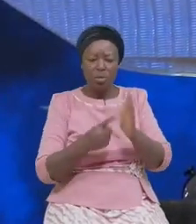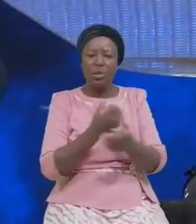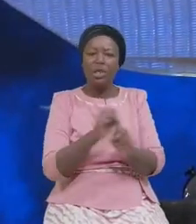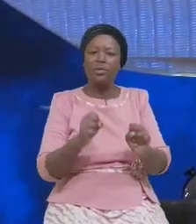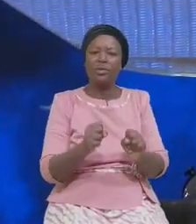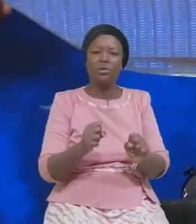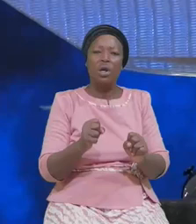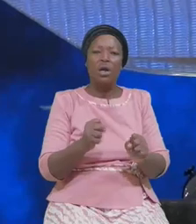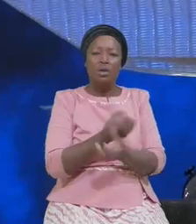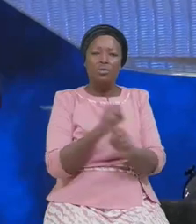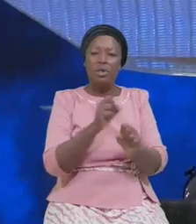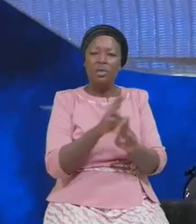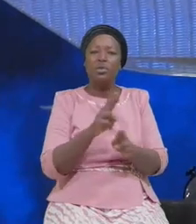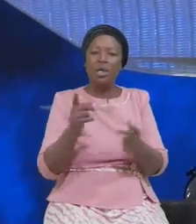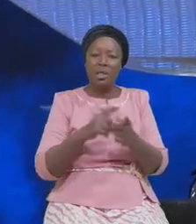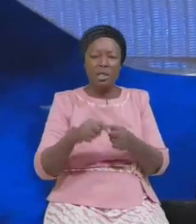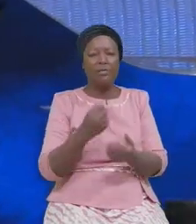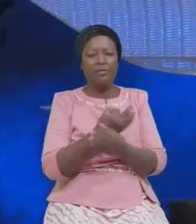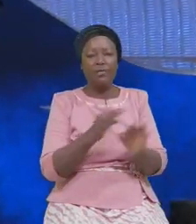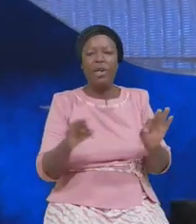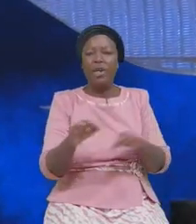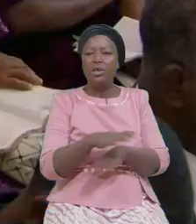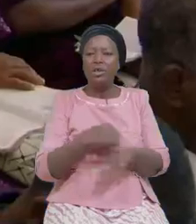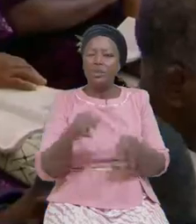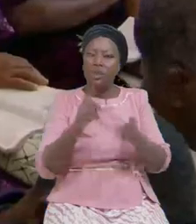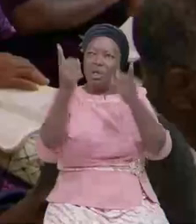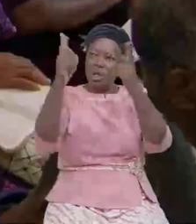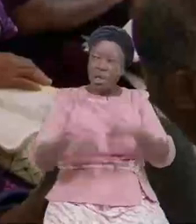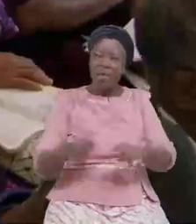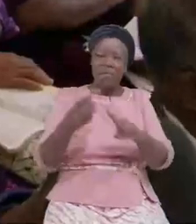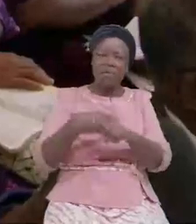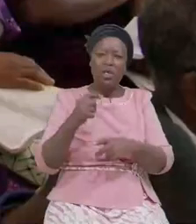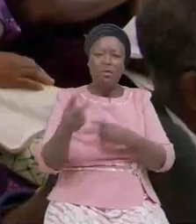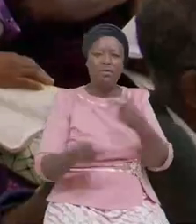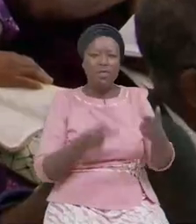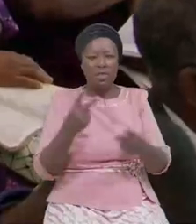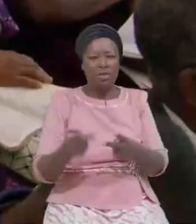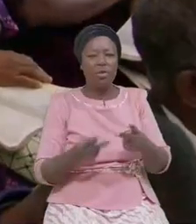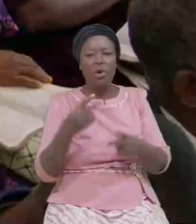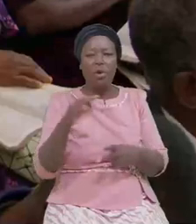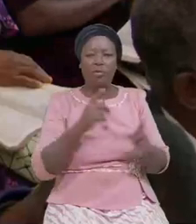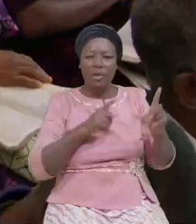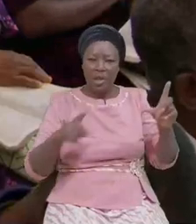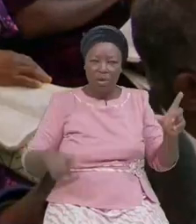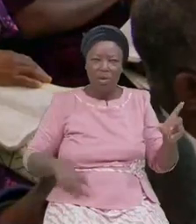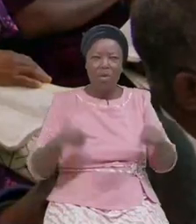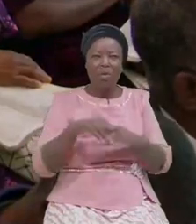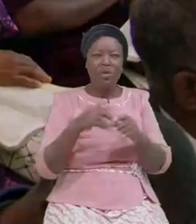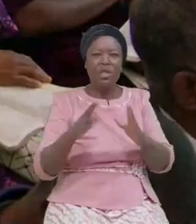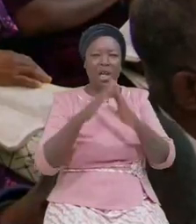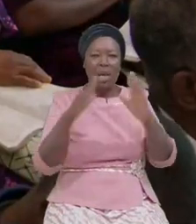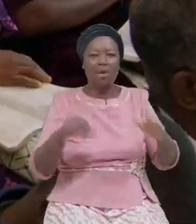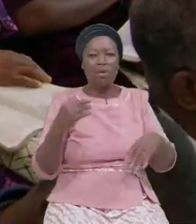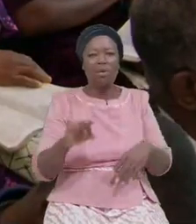le pardon des péchés, la liberté était venue avec la visitation du Seigneur dans la maison de